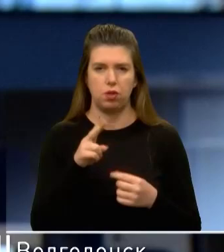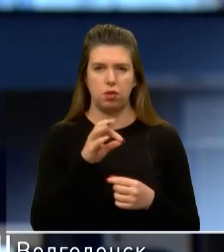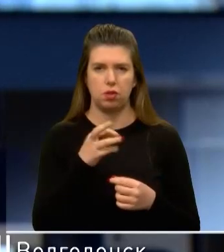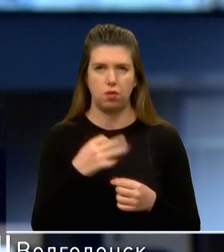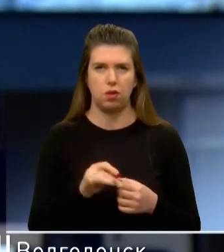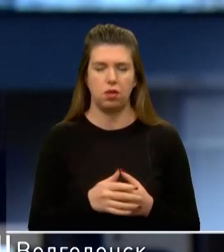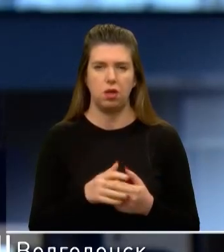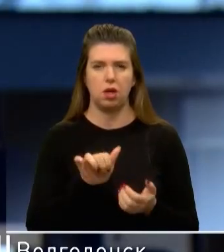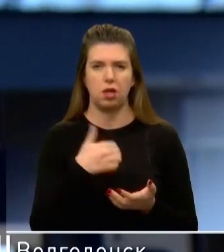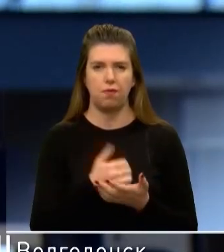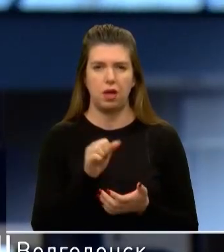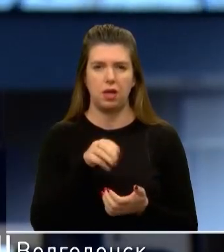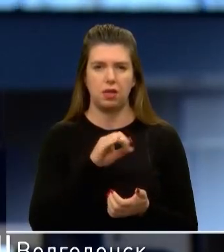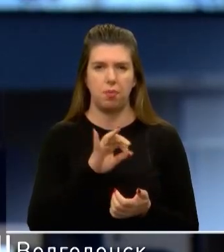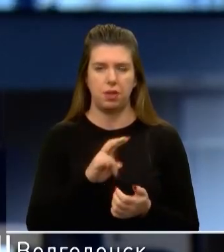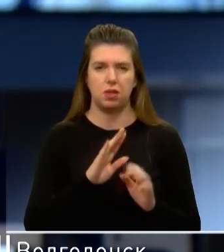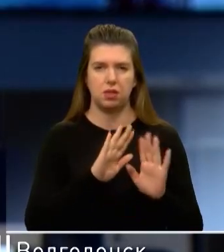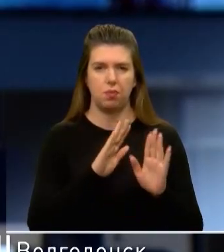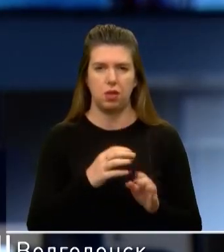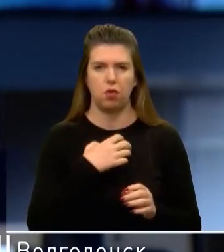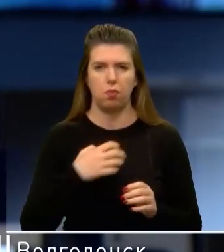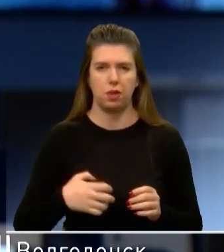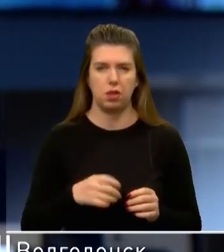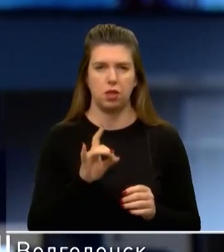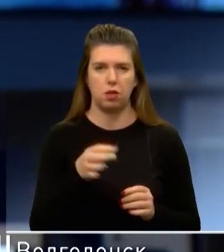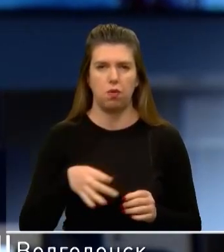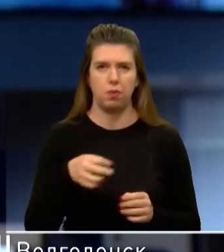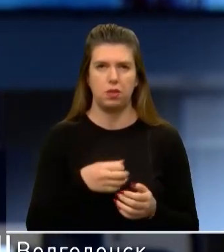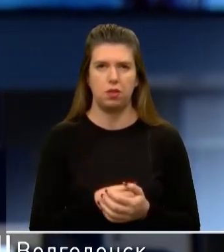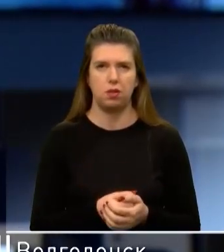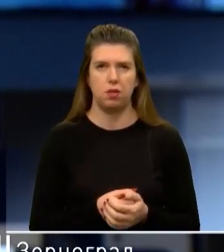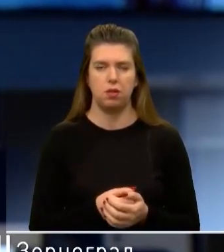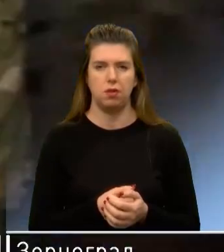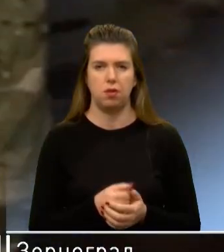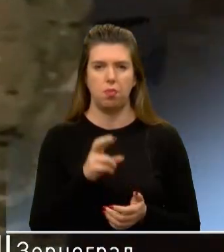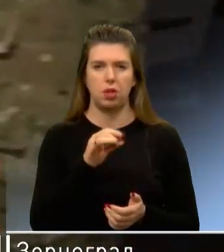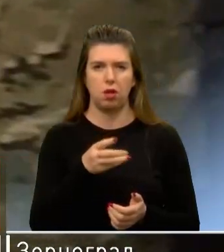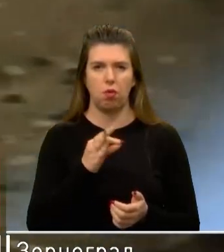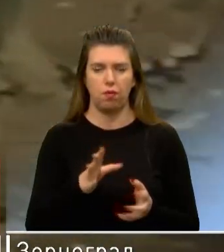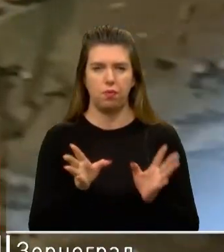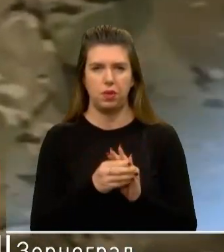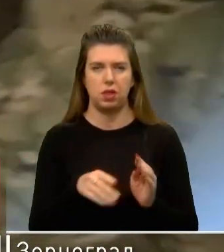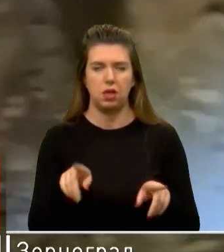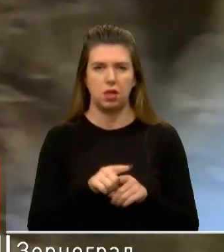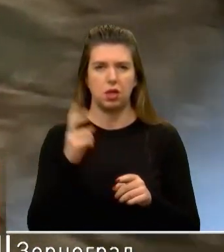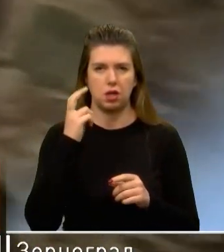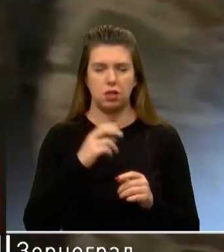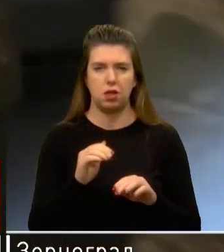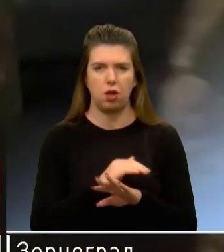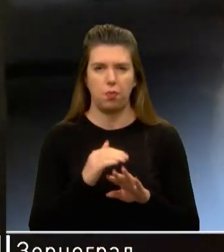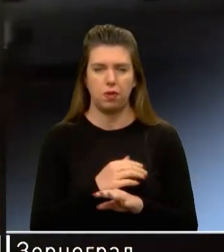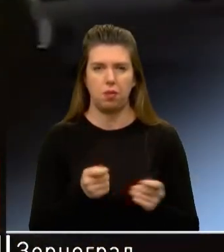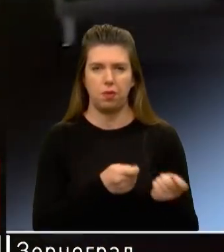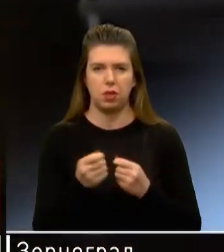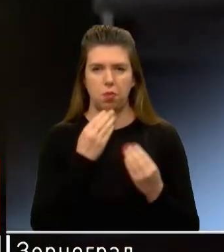Донского во главе с отаманом заместителем губернатора Ростовской области Сергеем бодр ковы также казакам добровольцам